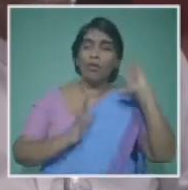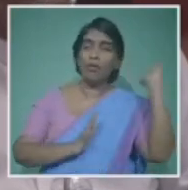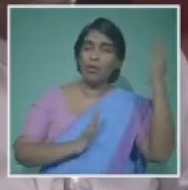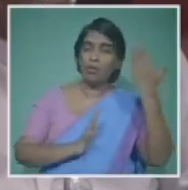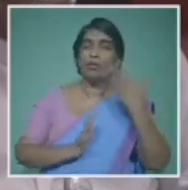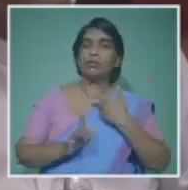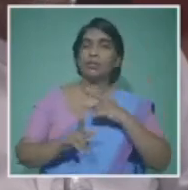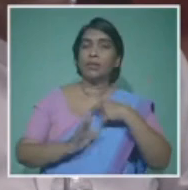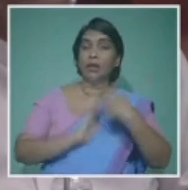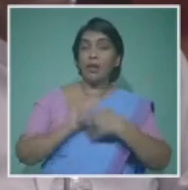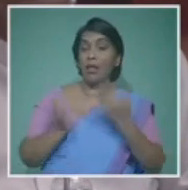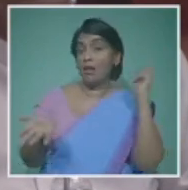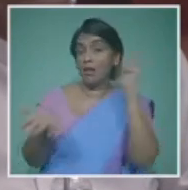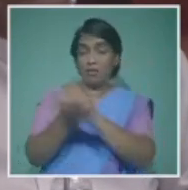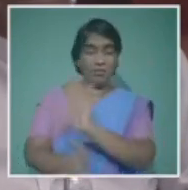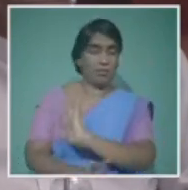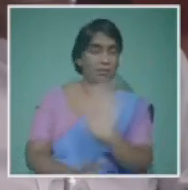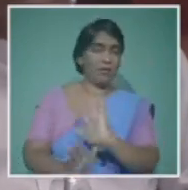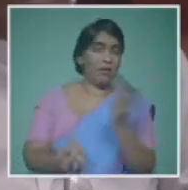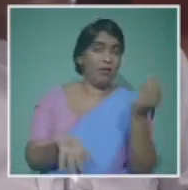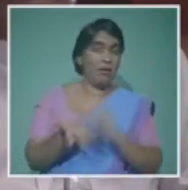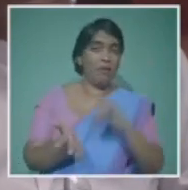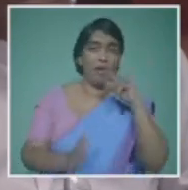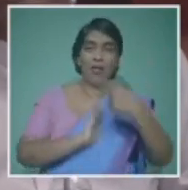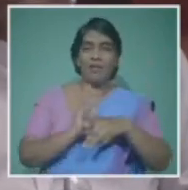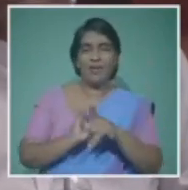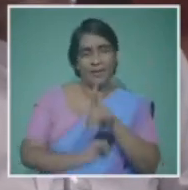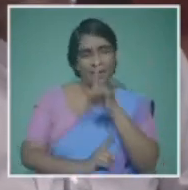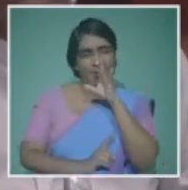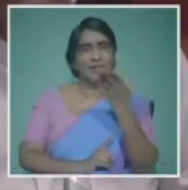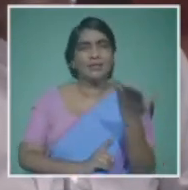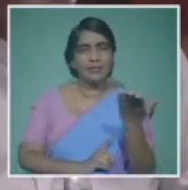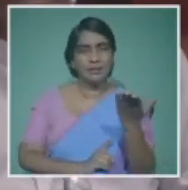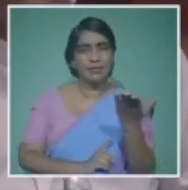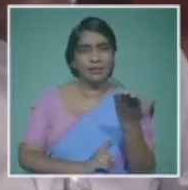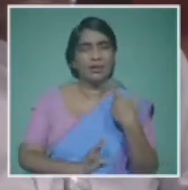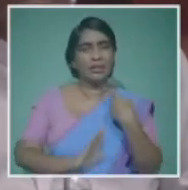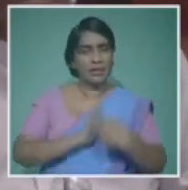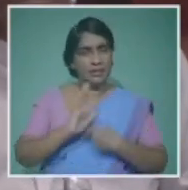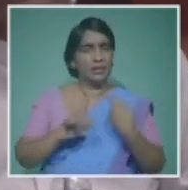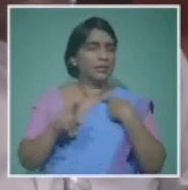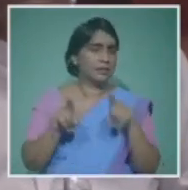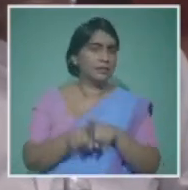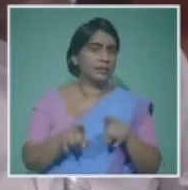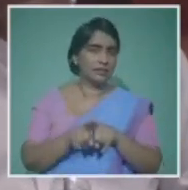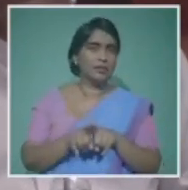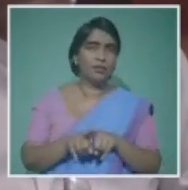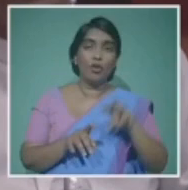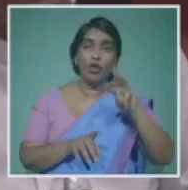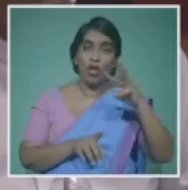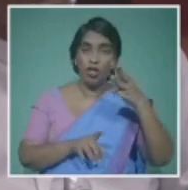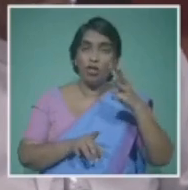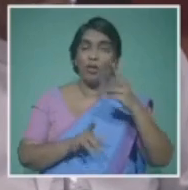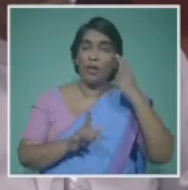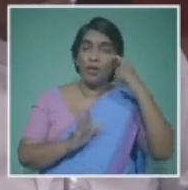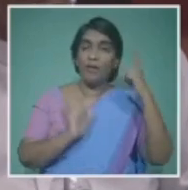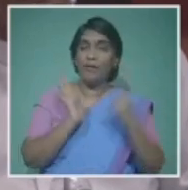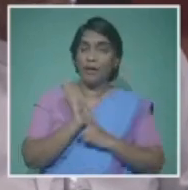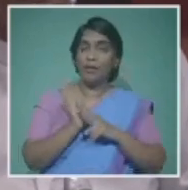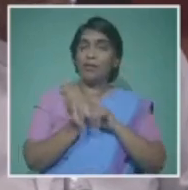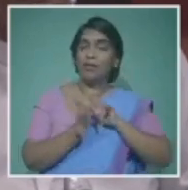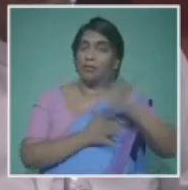dekat ni langka orang apa yang ni pa. Legend ada apa itu? Sri Lanka itu hati ada. Tuzi ya kider Vietnam balad